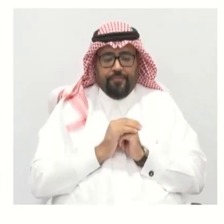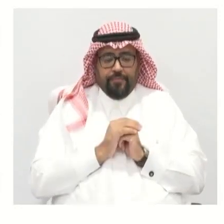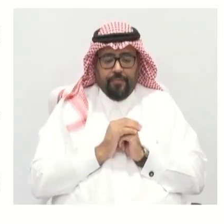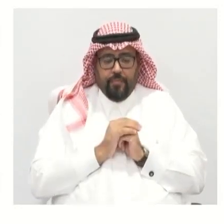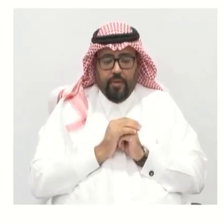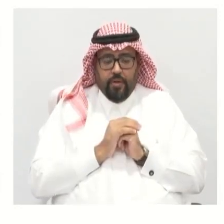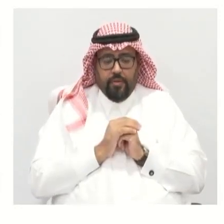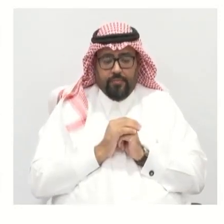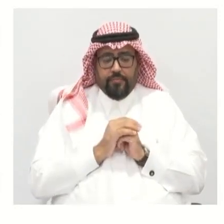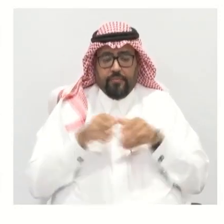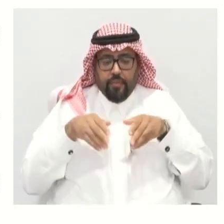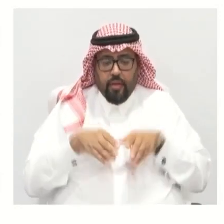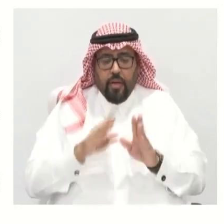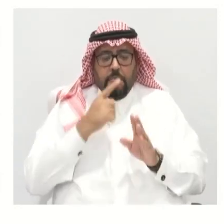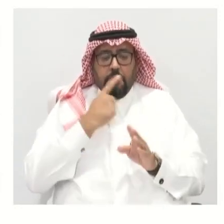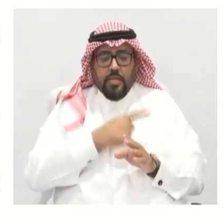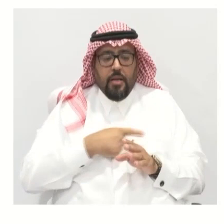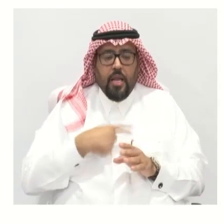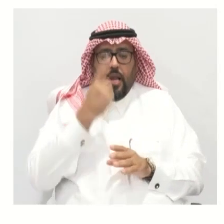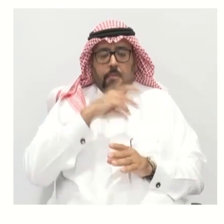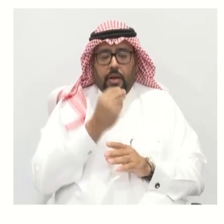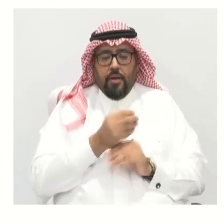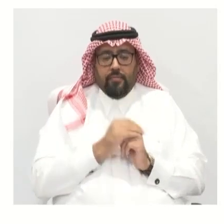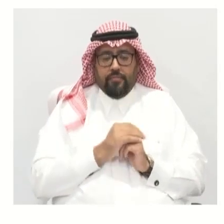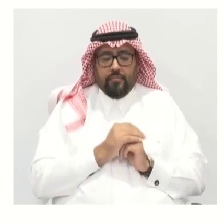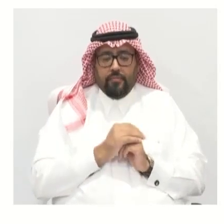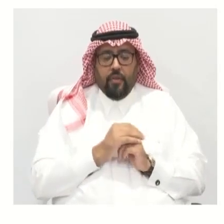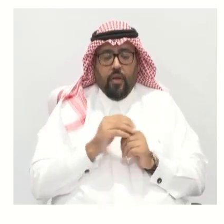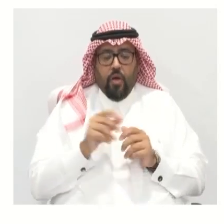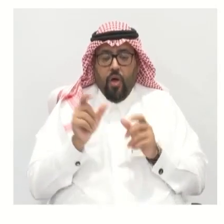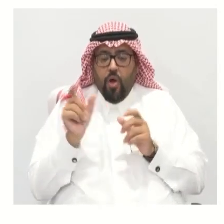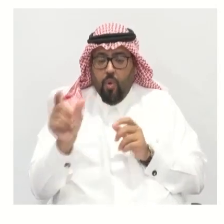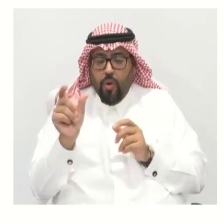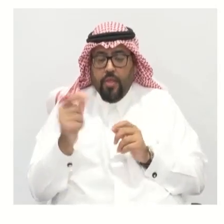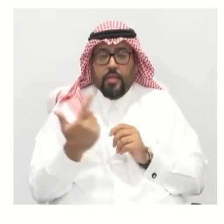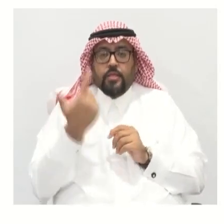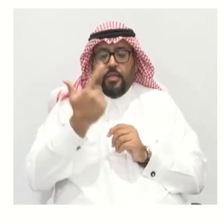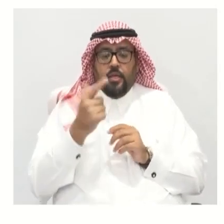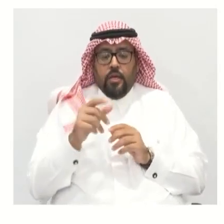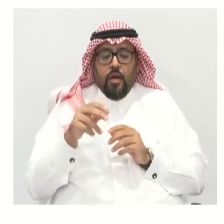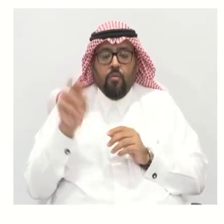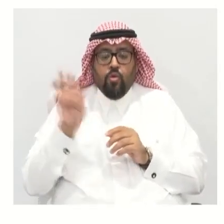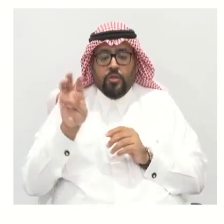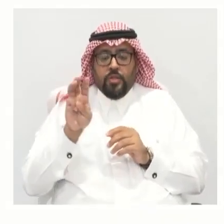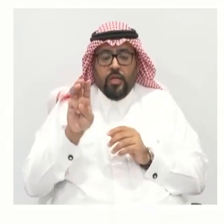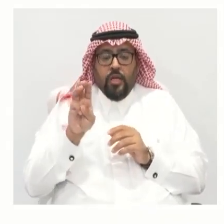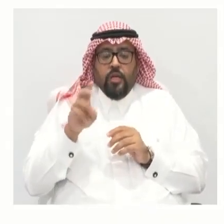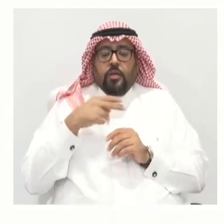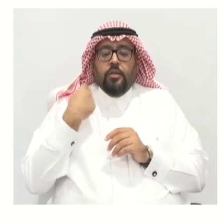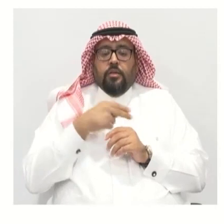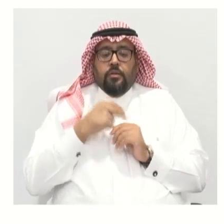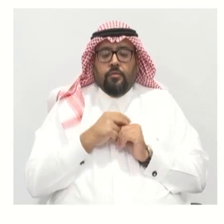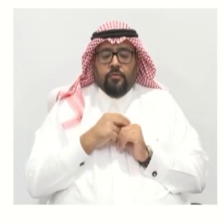الدوله نبدا بسم الله الرحمن الرحيم الوحده السابعه مؤسسات الدوله